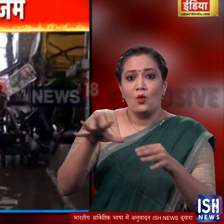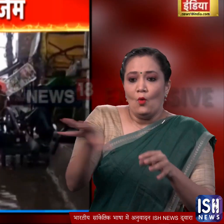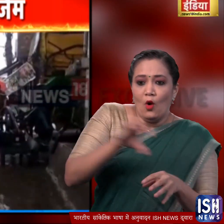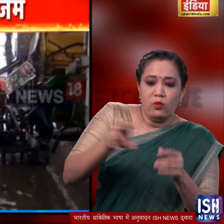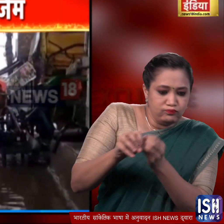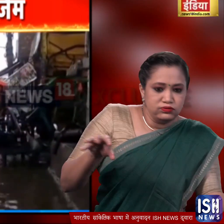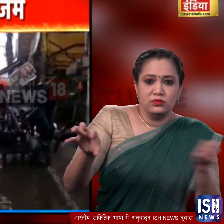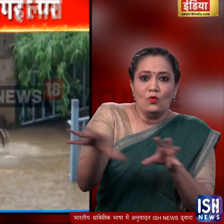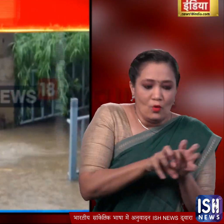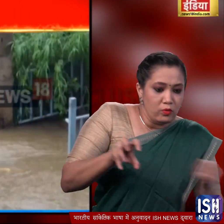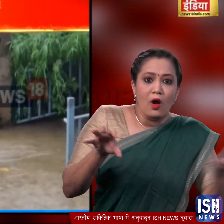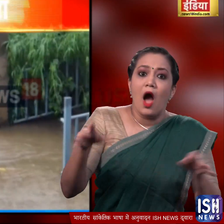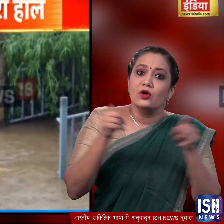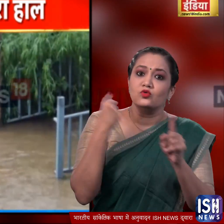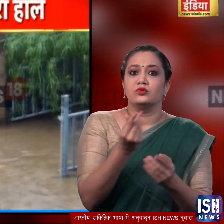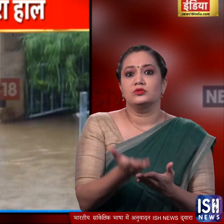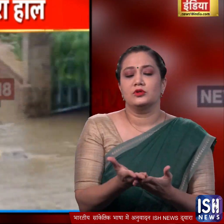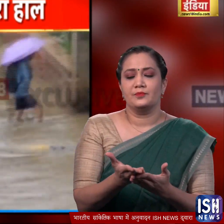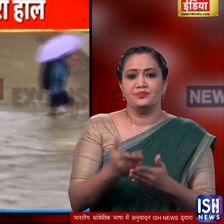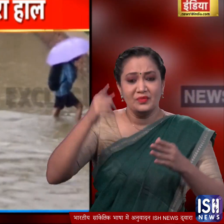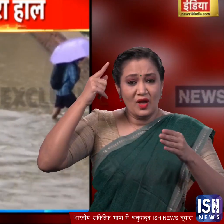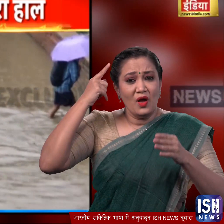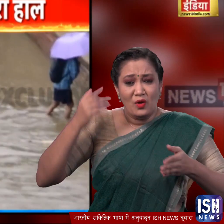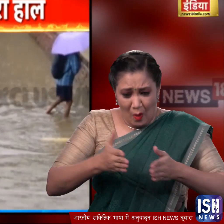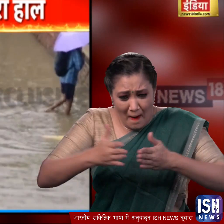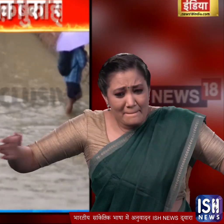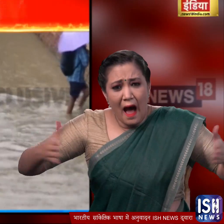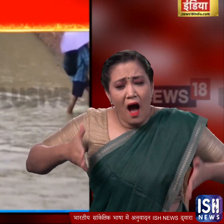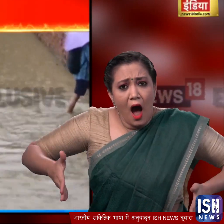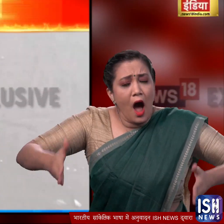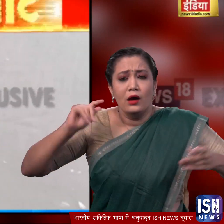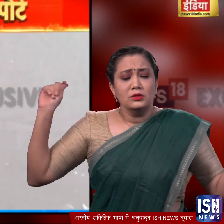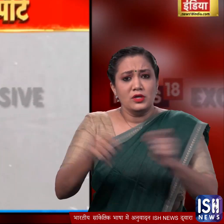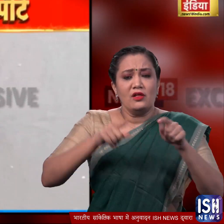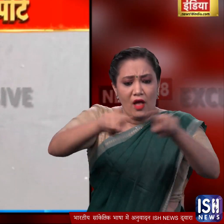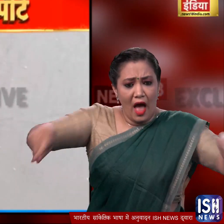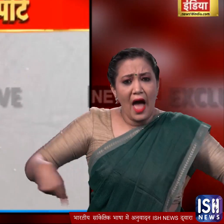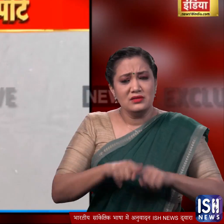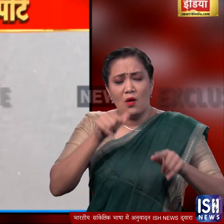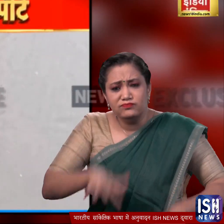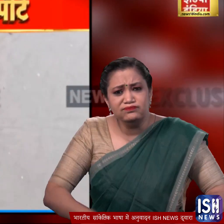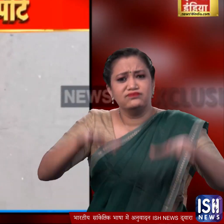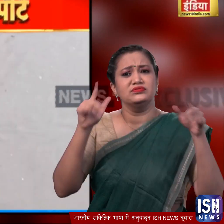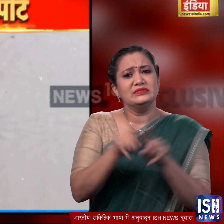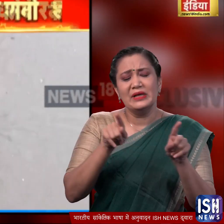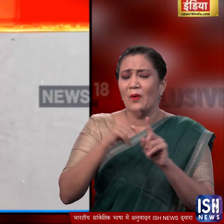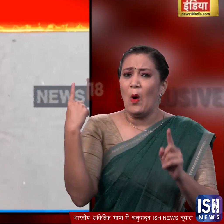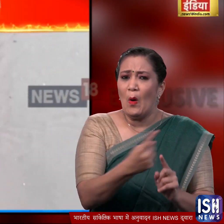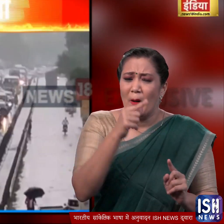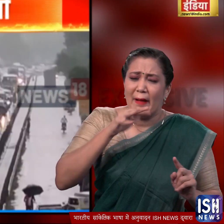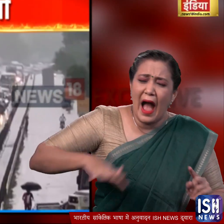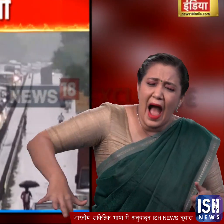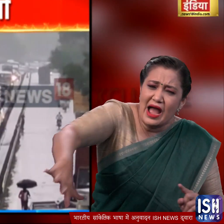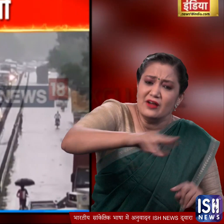मदद से उनसे बाहर निकालना पड़ा। शहर की चौड़ी चौड़ी सड़कें तालाबों में तब्दील हो गईं। हर जगह सिर्फ और सिर्फ पानी का कब्जा नजर